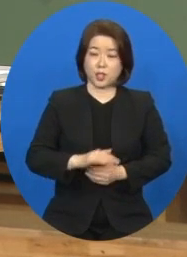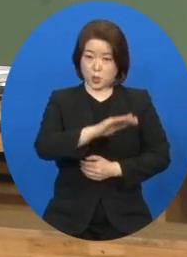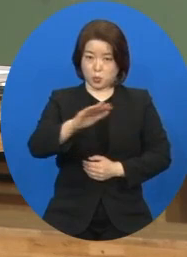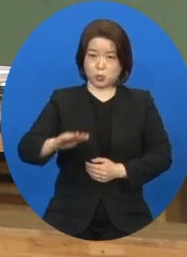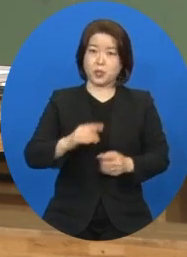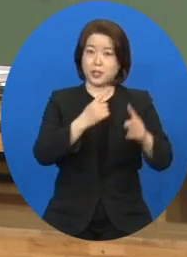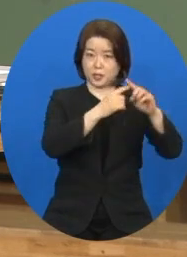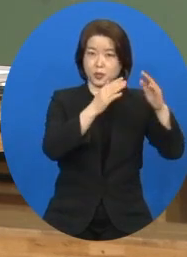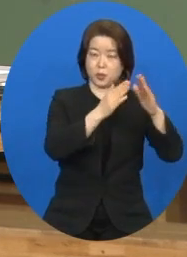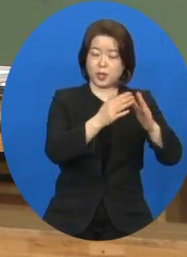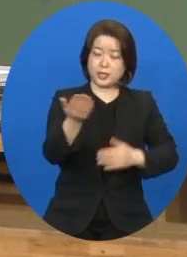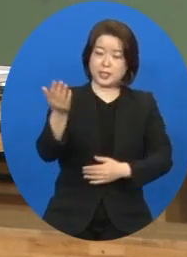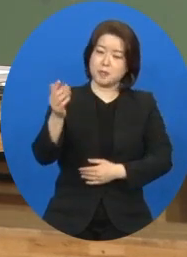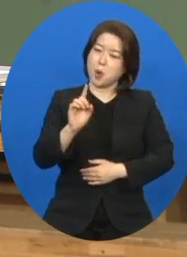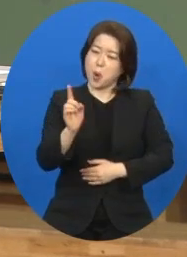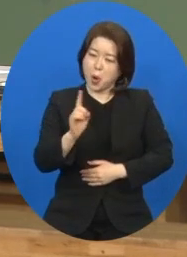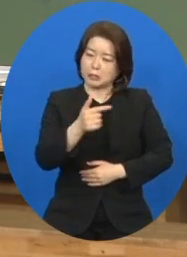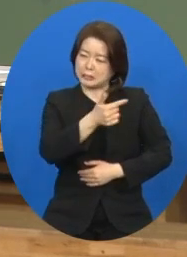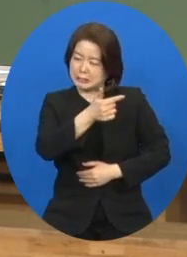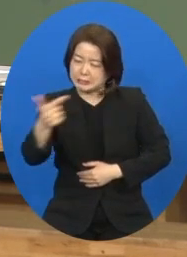선한목자교회는 그래도 큰 교회니까